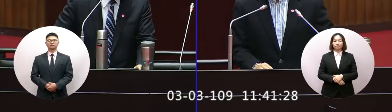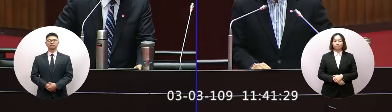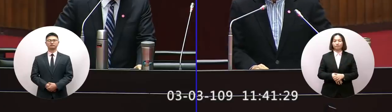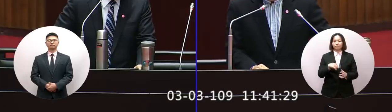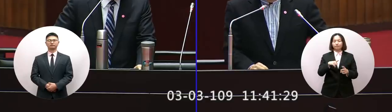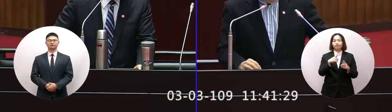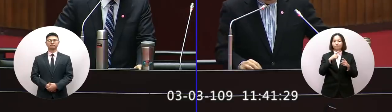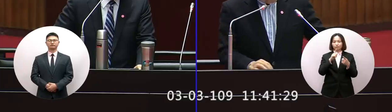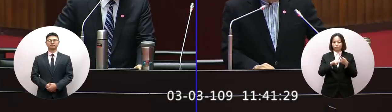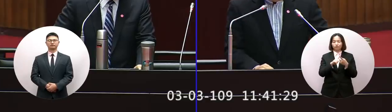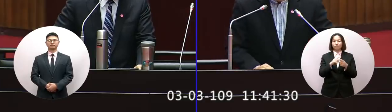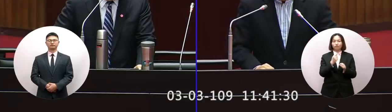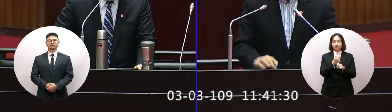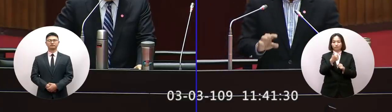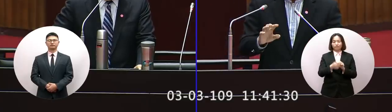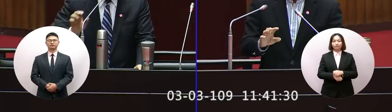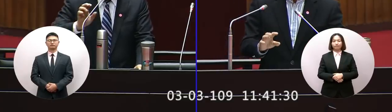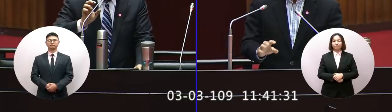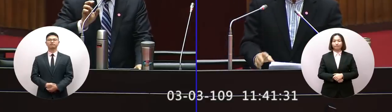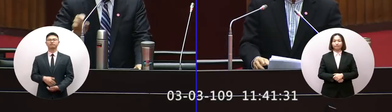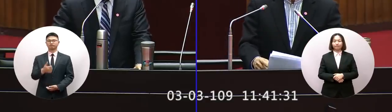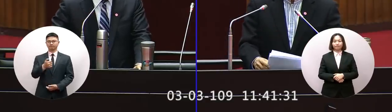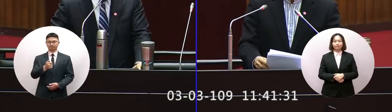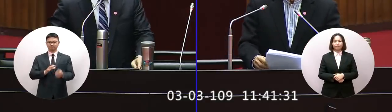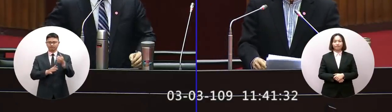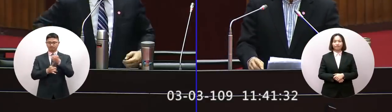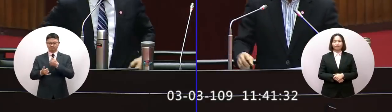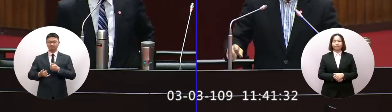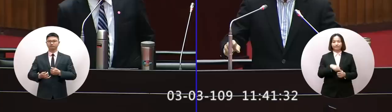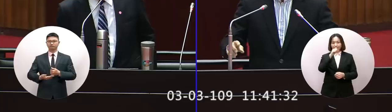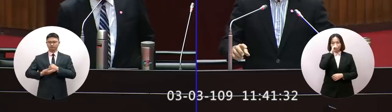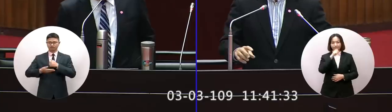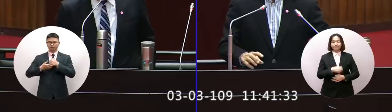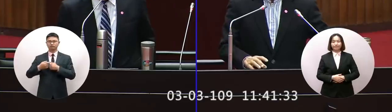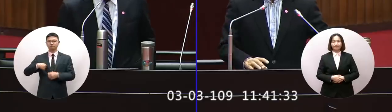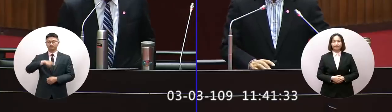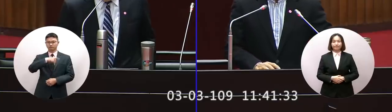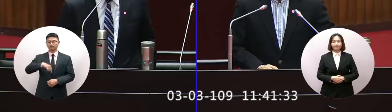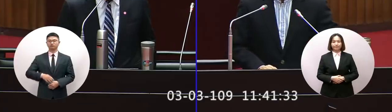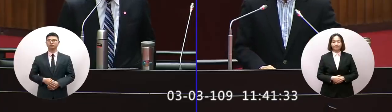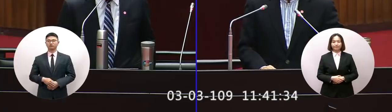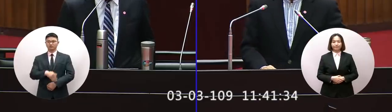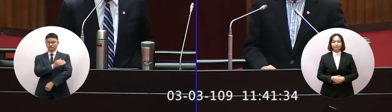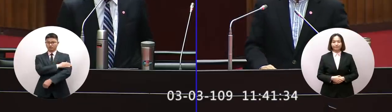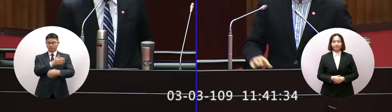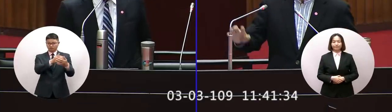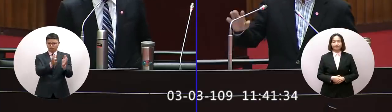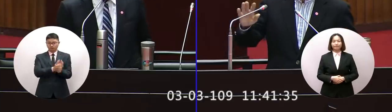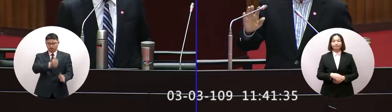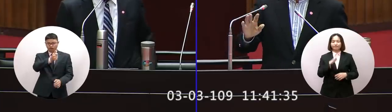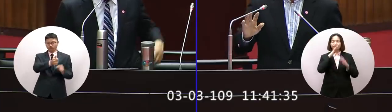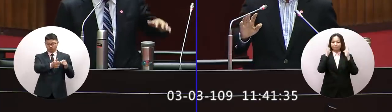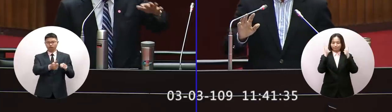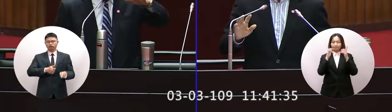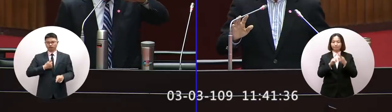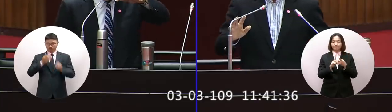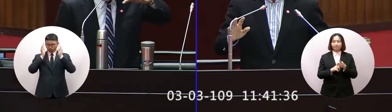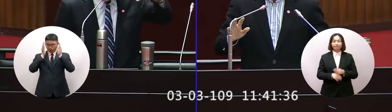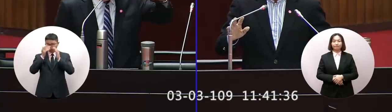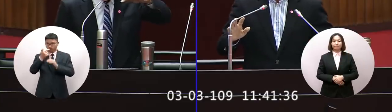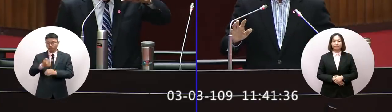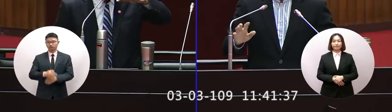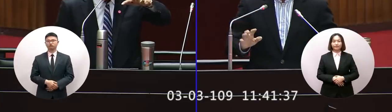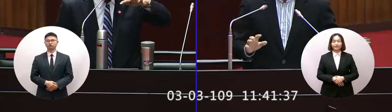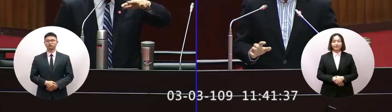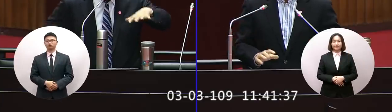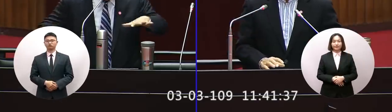是值得肯定的感謝委員給我們肯定陳部長開始很認真其實